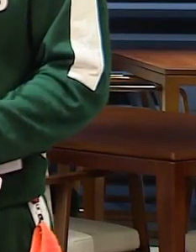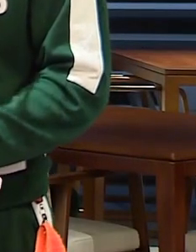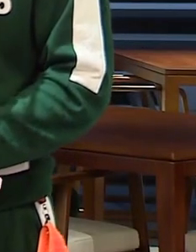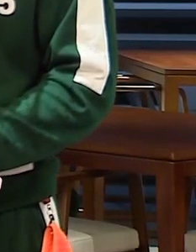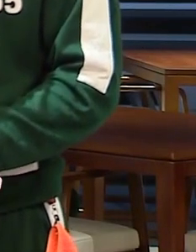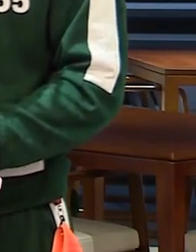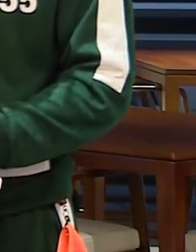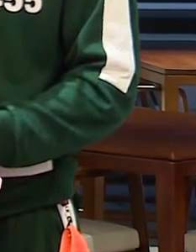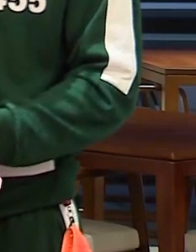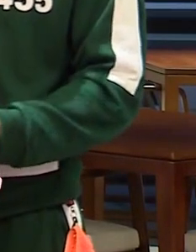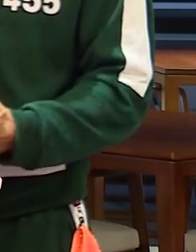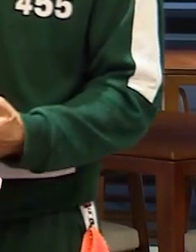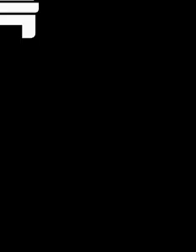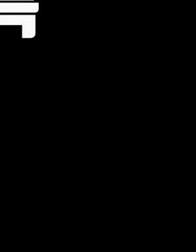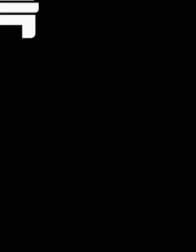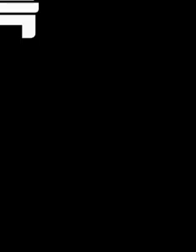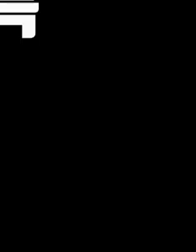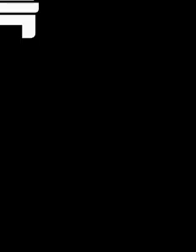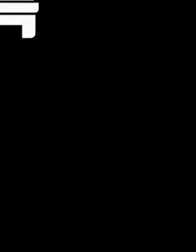셋